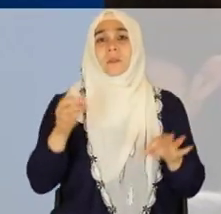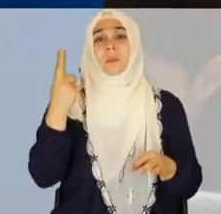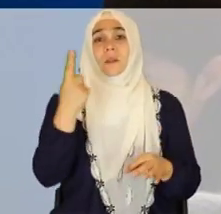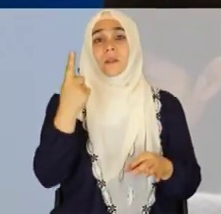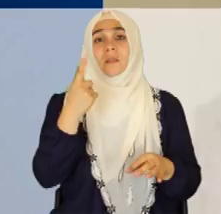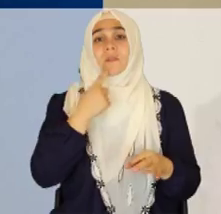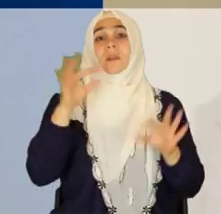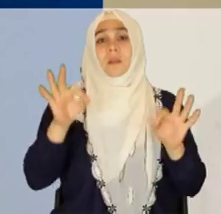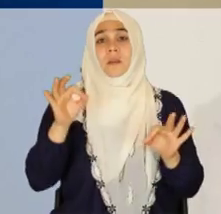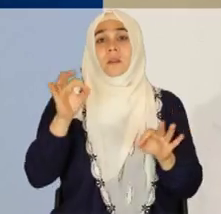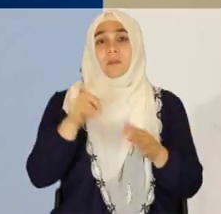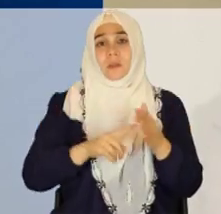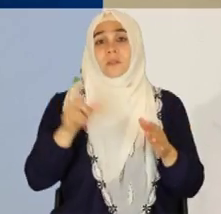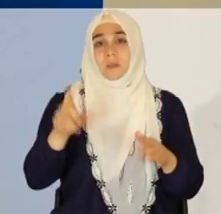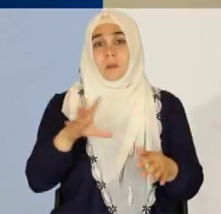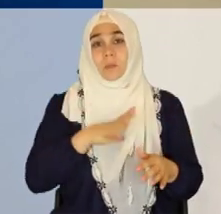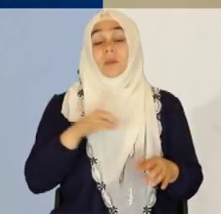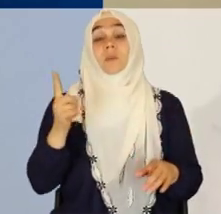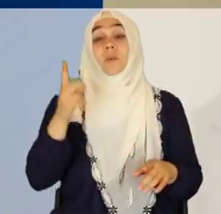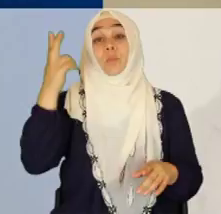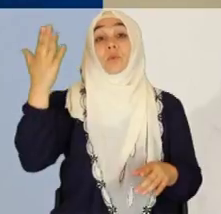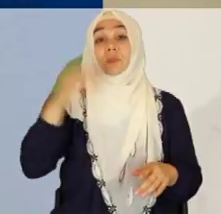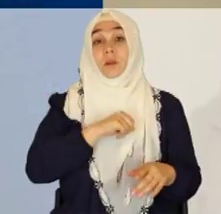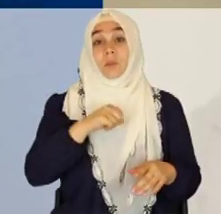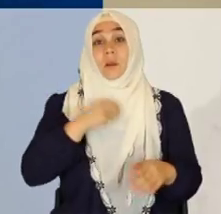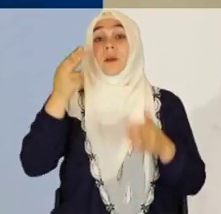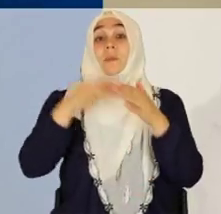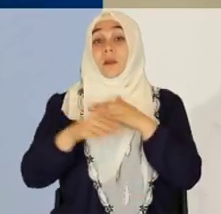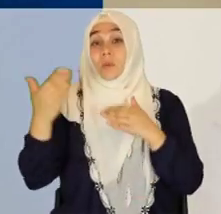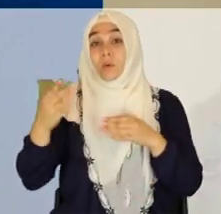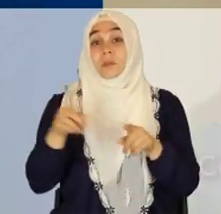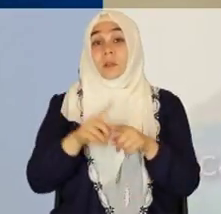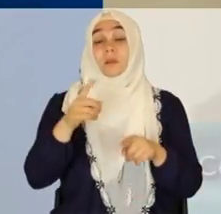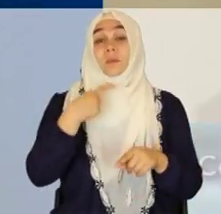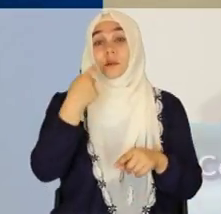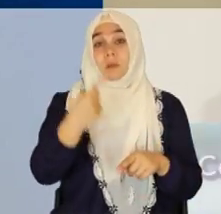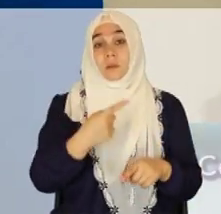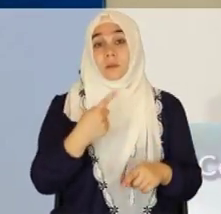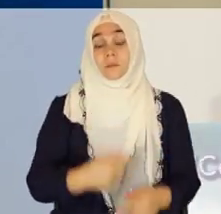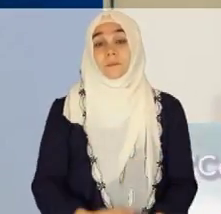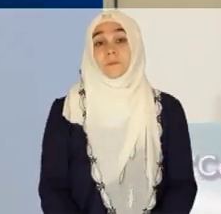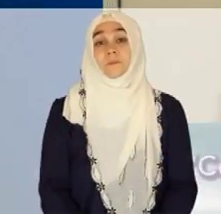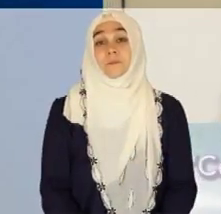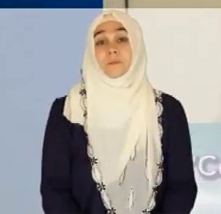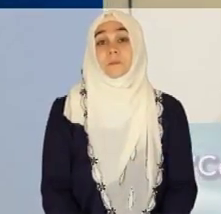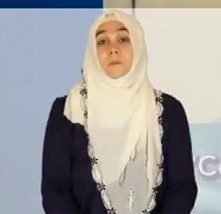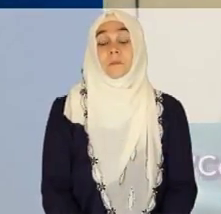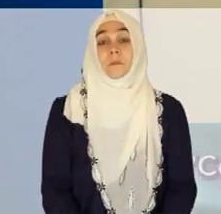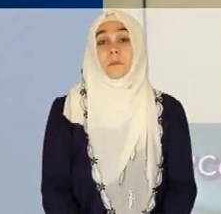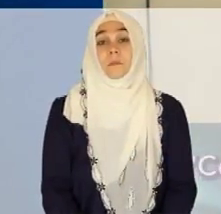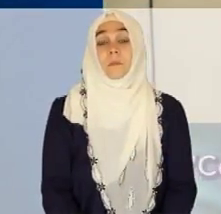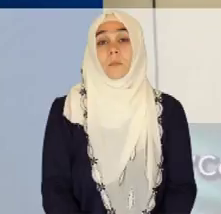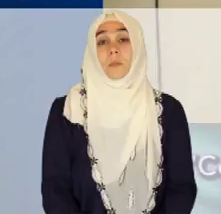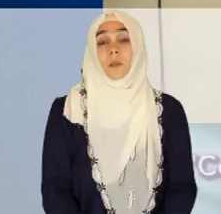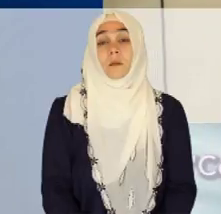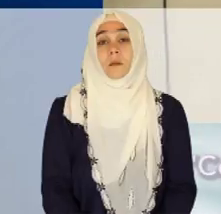haqdor taqvodor bo'ladi. Chunki payg'ambarimiz alayhisolatu vasallam la ya'kul ta'amaka illa